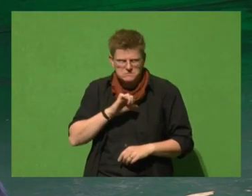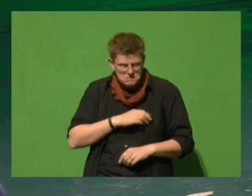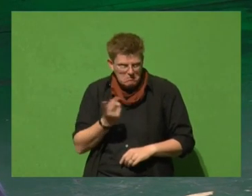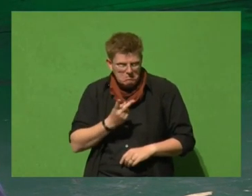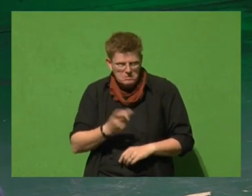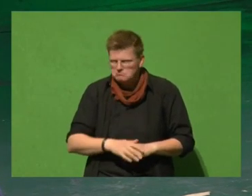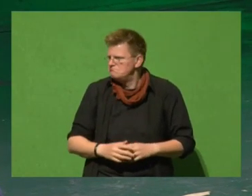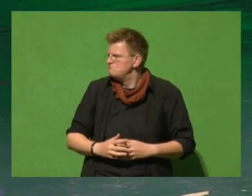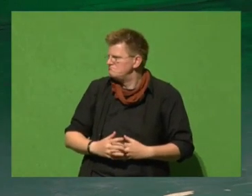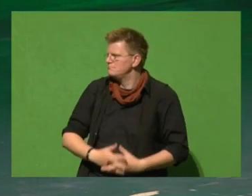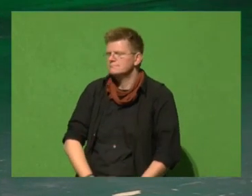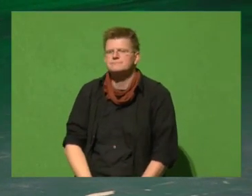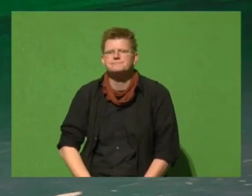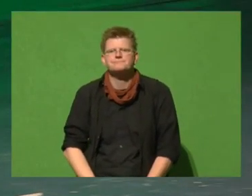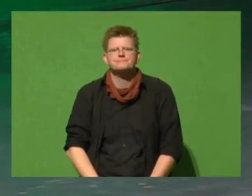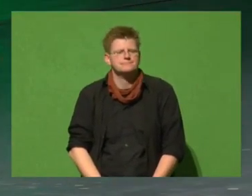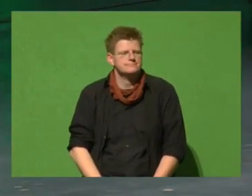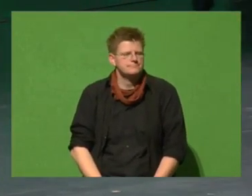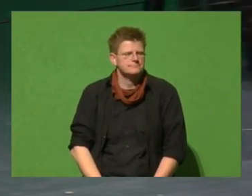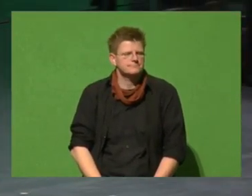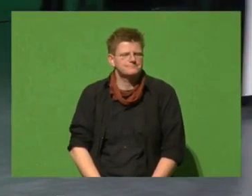Wie geht das da?